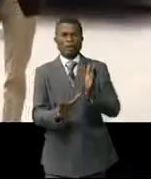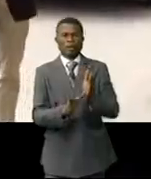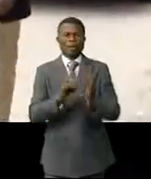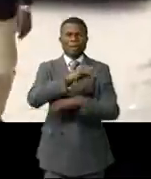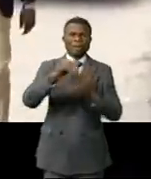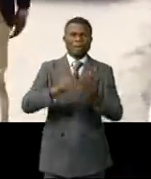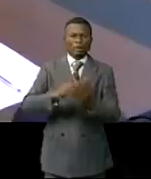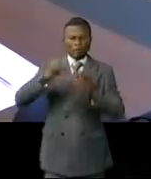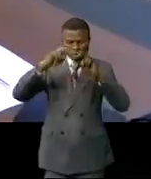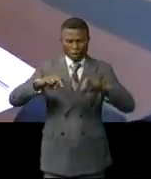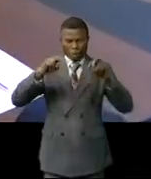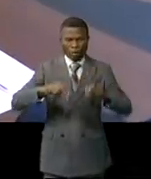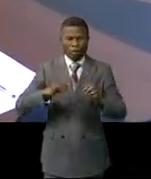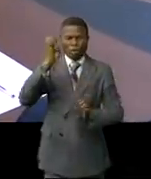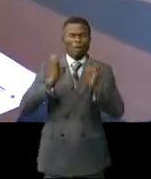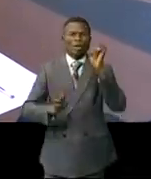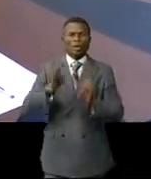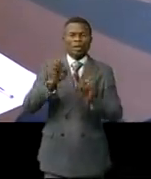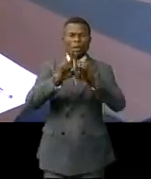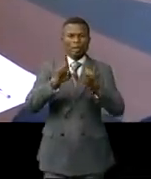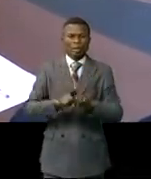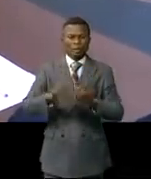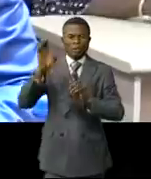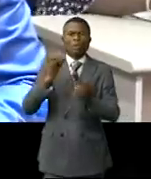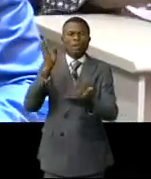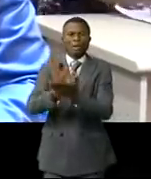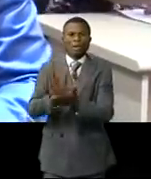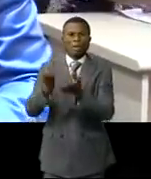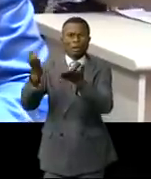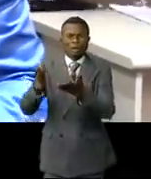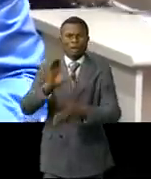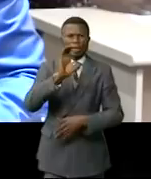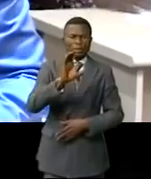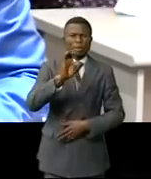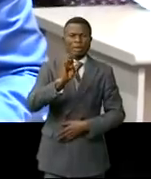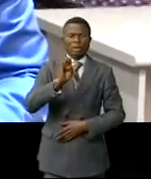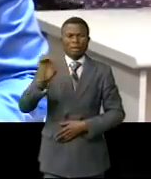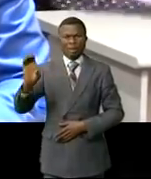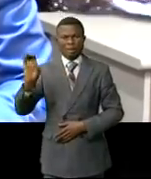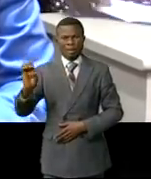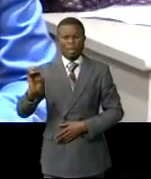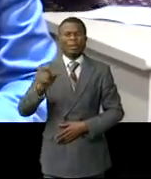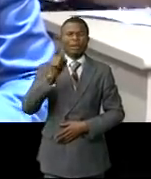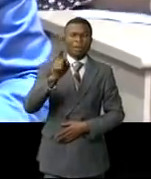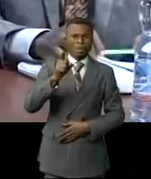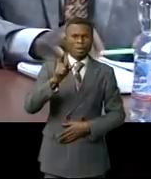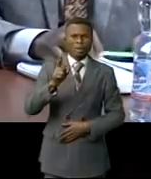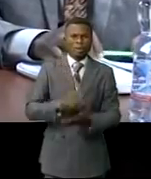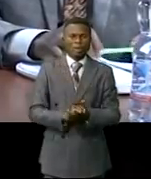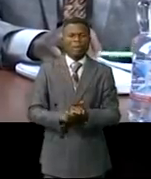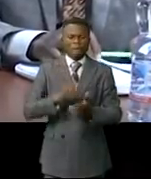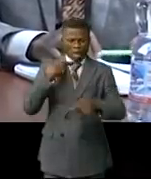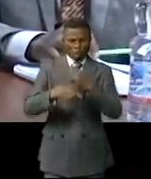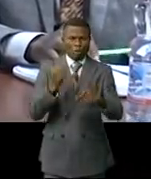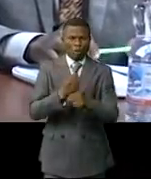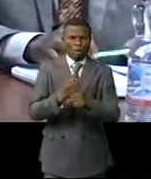Centre d'expertise, d'évaluation et de certification, CEEC, Freddy Mwamba Kanyuku, qui a pris ses fonctions